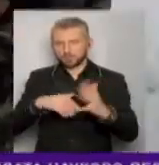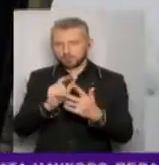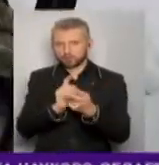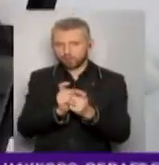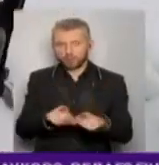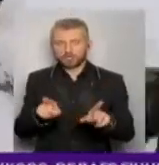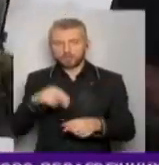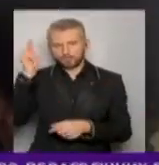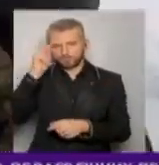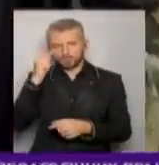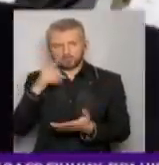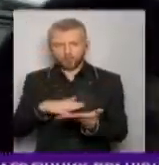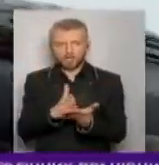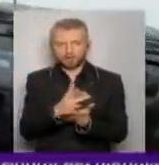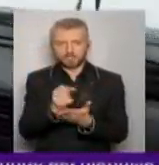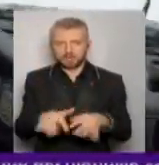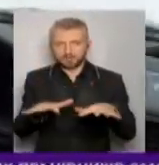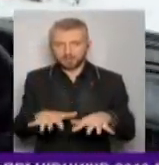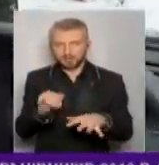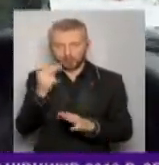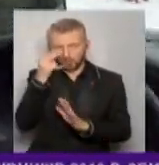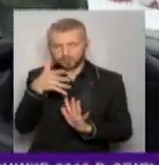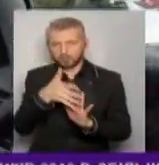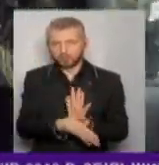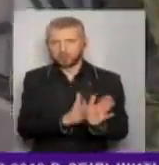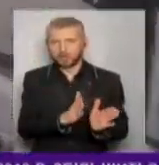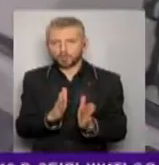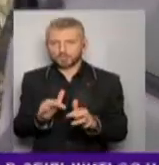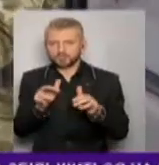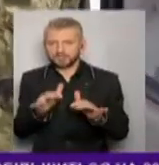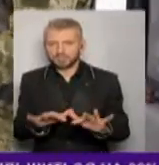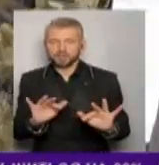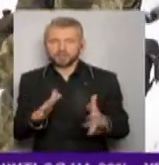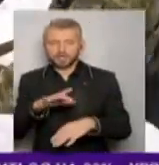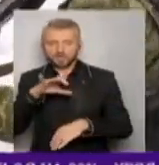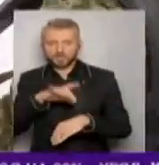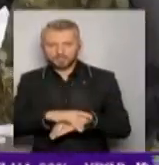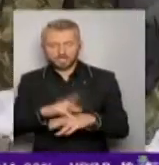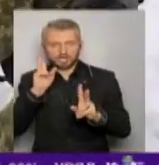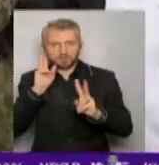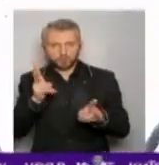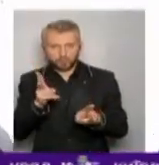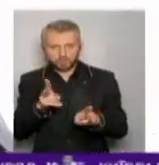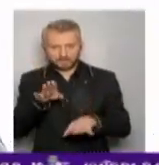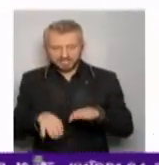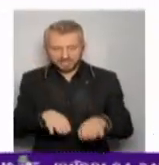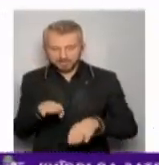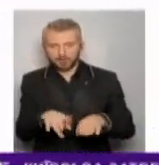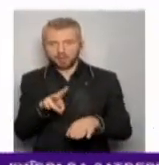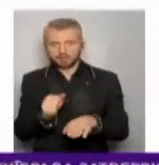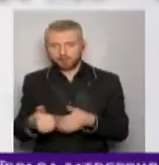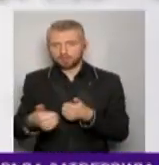вчаться орієнтуватися на місцевості та опановують алгоритм дій у разі виявлення невідомих слідів на прикордонній